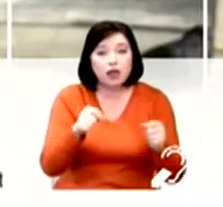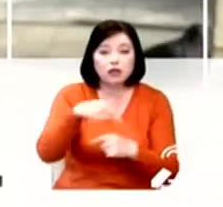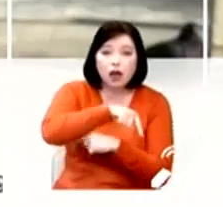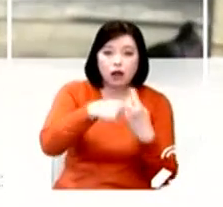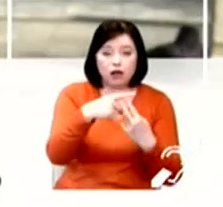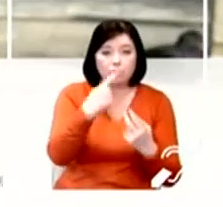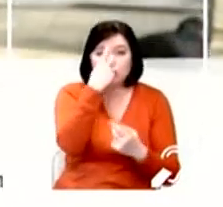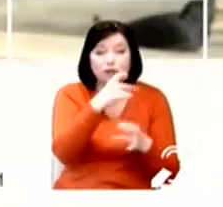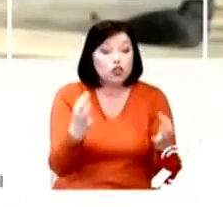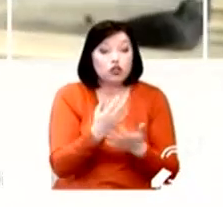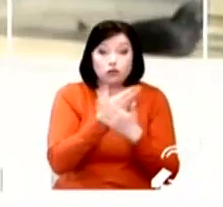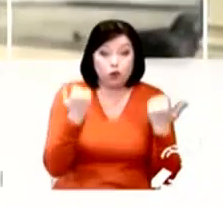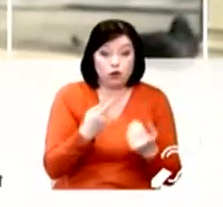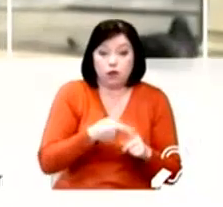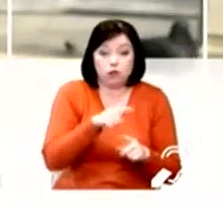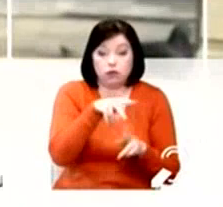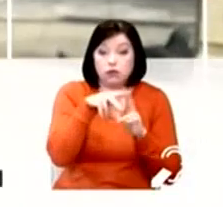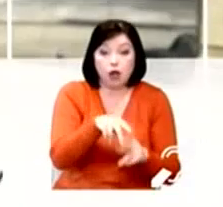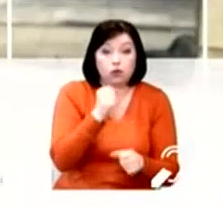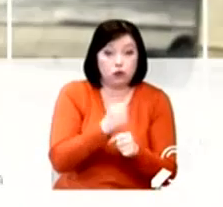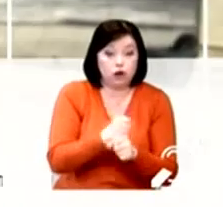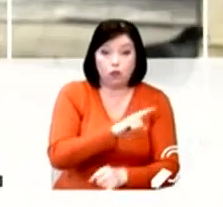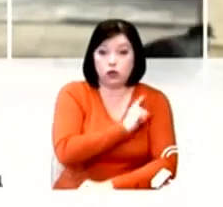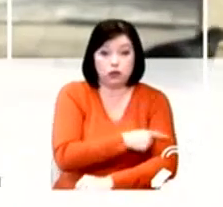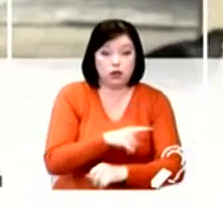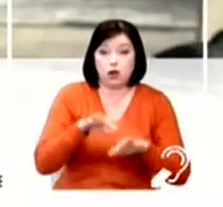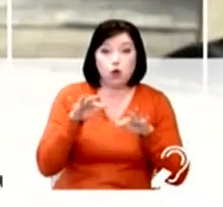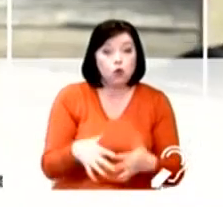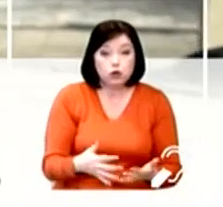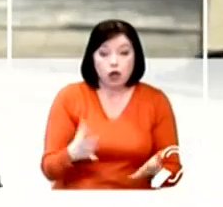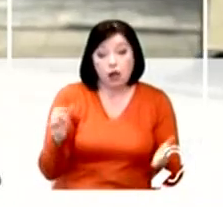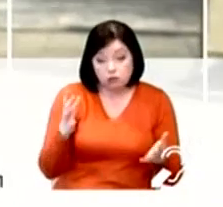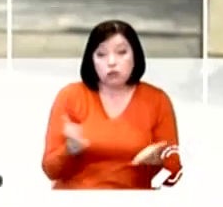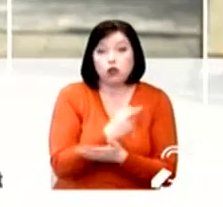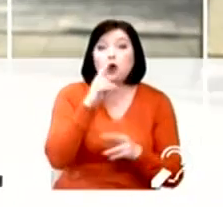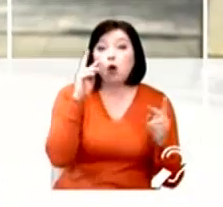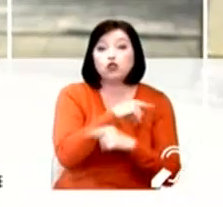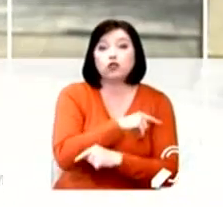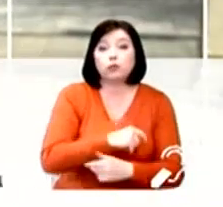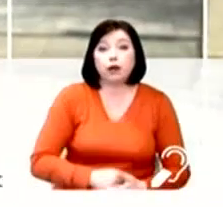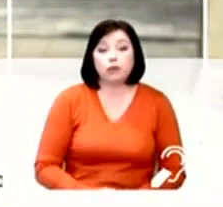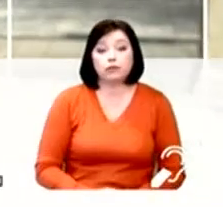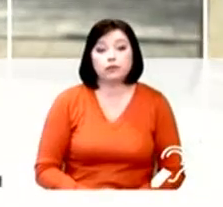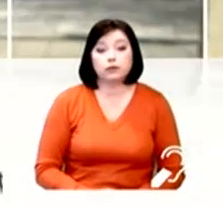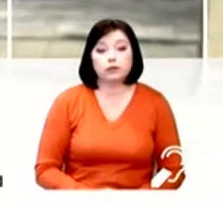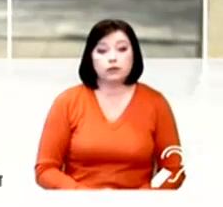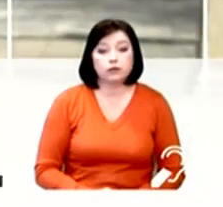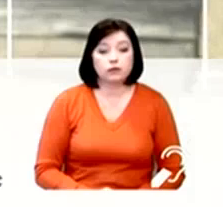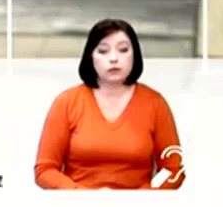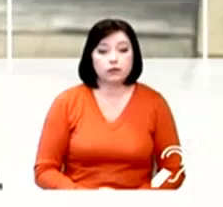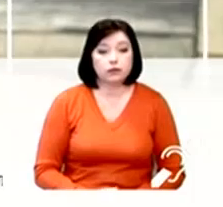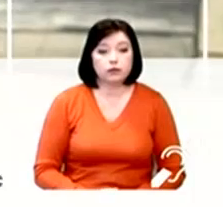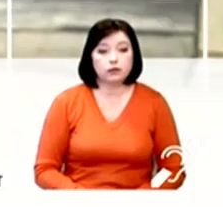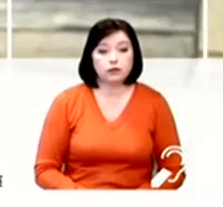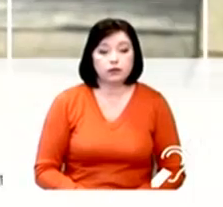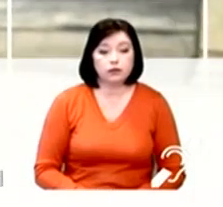πολύ καιρό και όχι να περιμένουν να γίνει ένα τέτοιο συμβάν για να πάρθουν. Και δεν νομίζω ότι απαλύνουν τον πόνο από τη